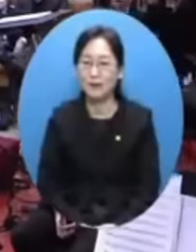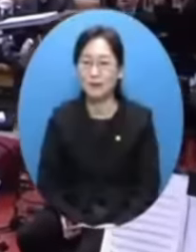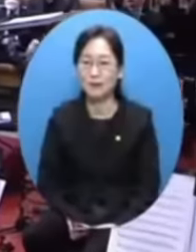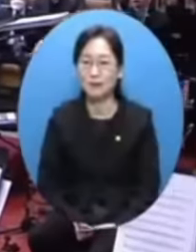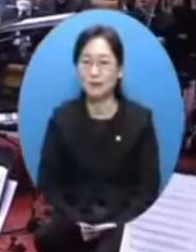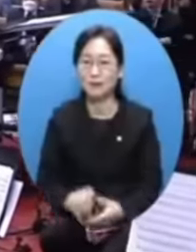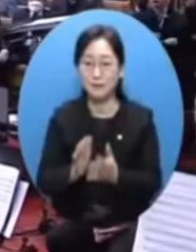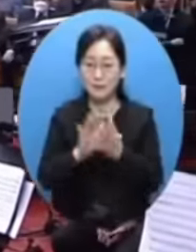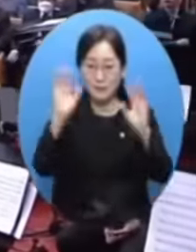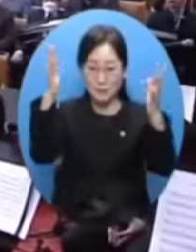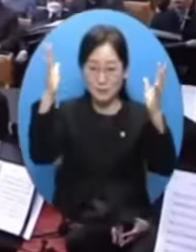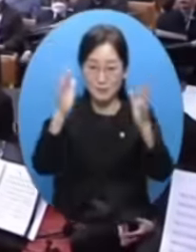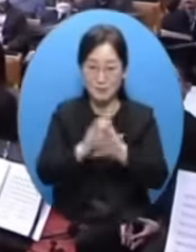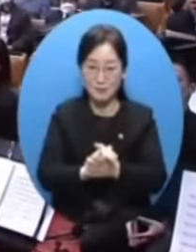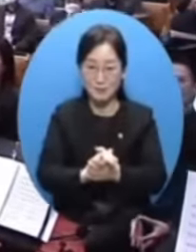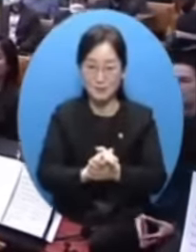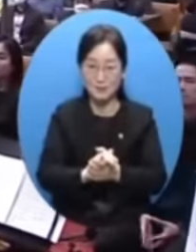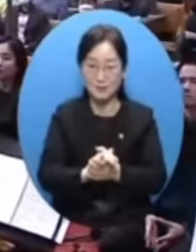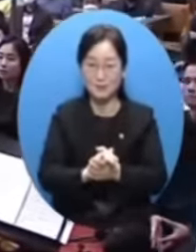할렐루야.